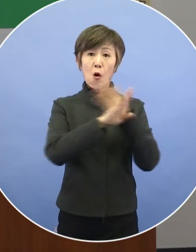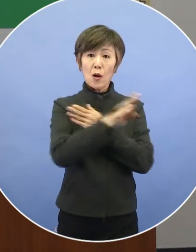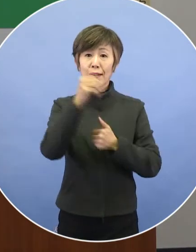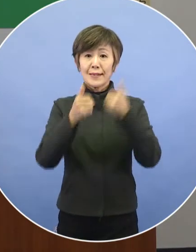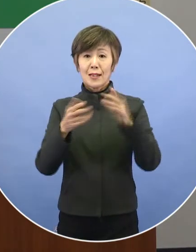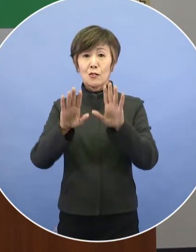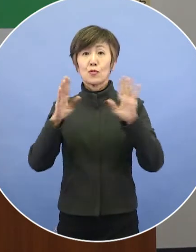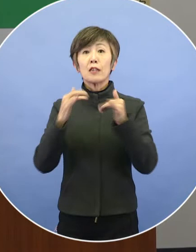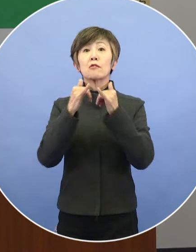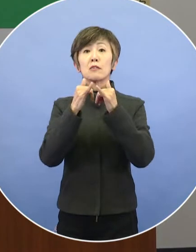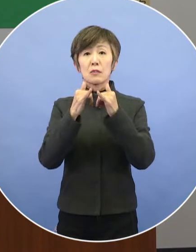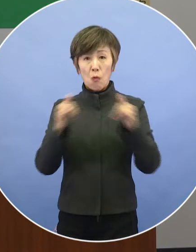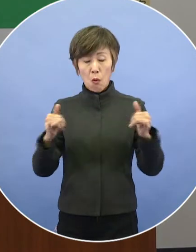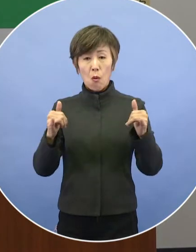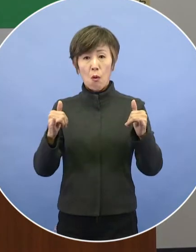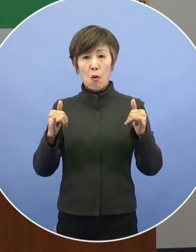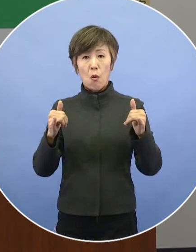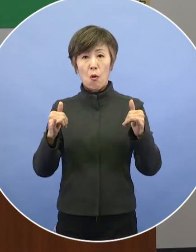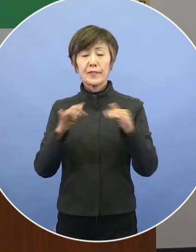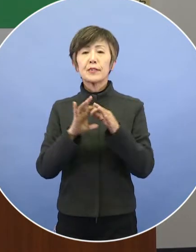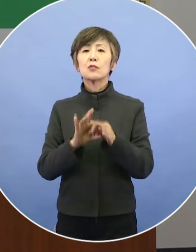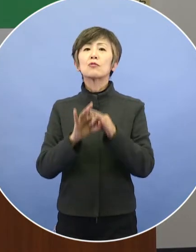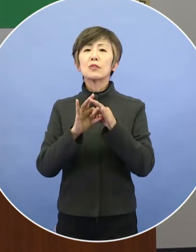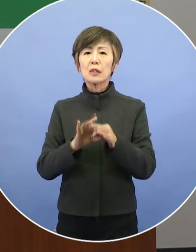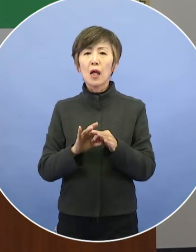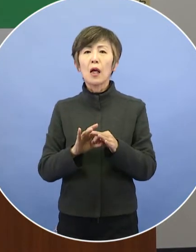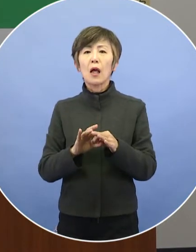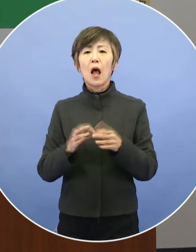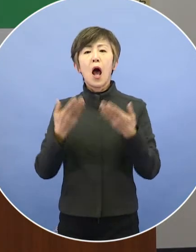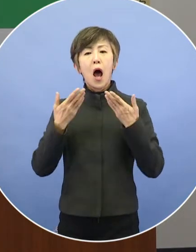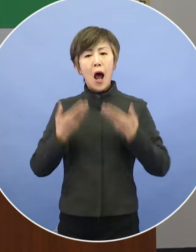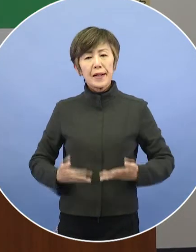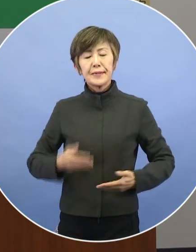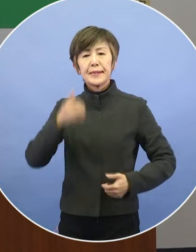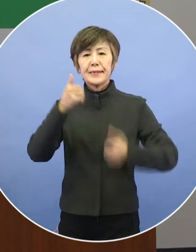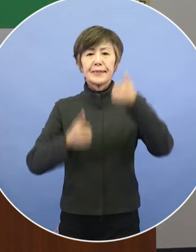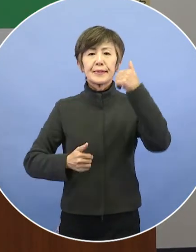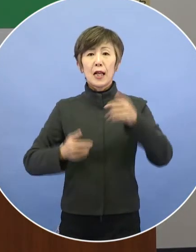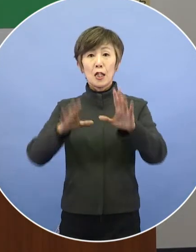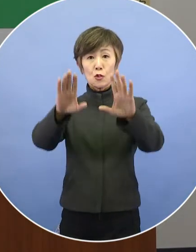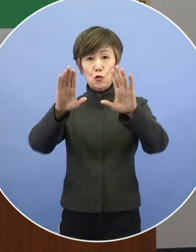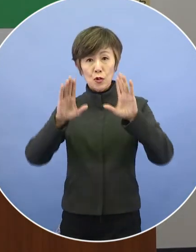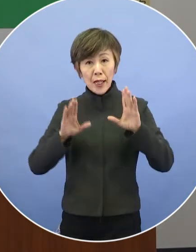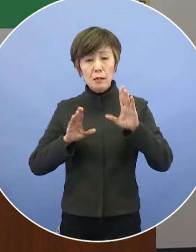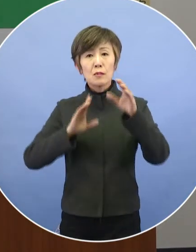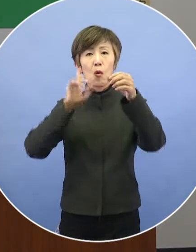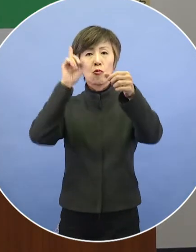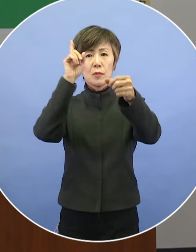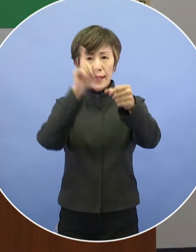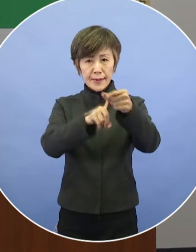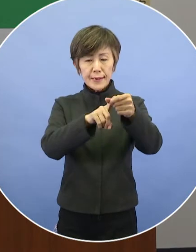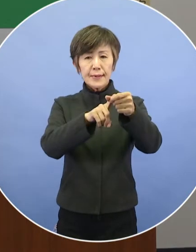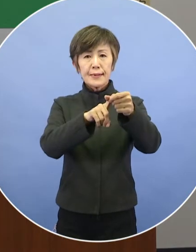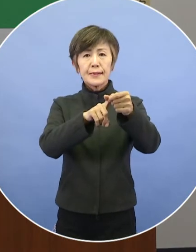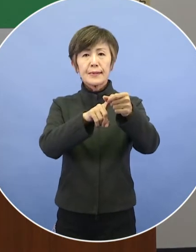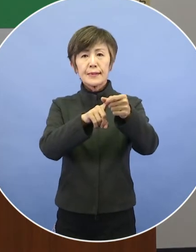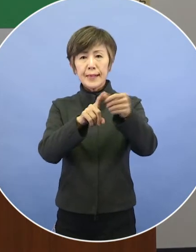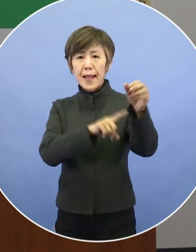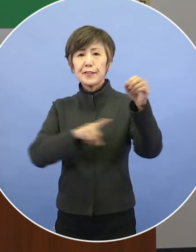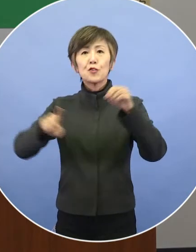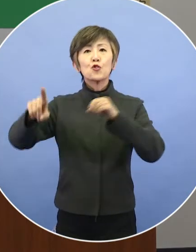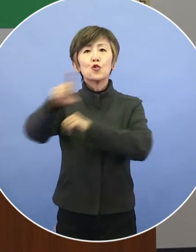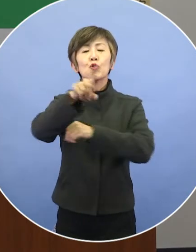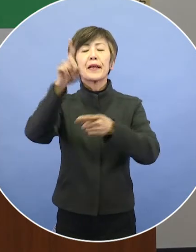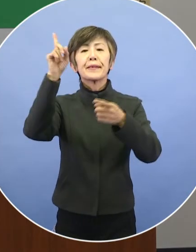方もいらっしゃると思いますいろんな形の方の受験生こういった方が安心して受験本番を迎えられるようにということで